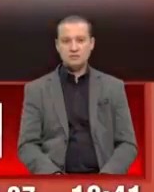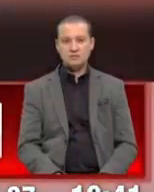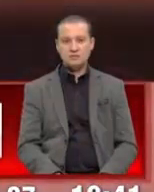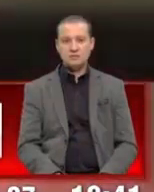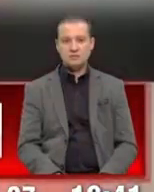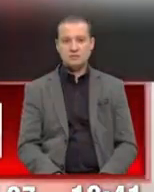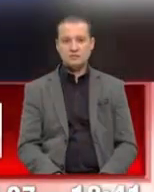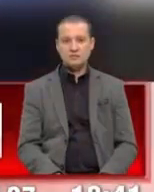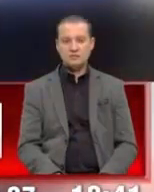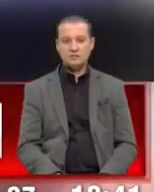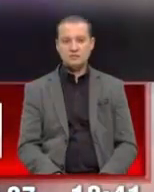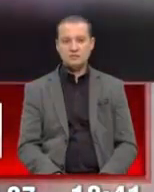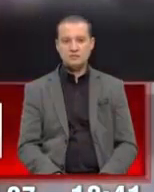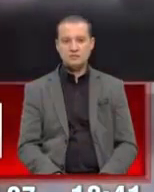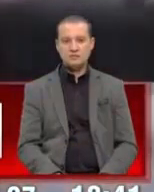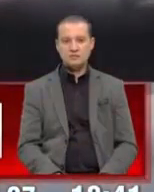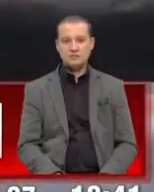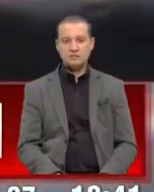atıyorum.